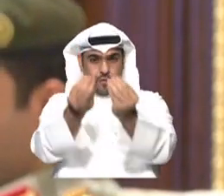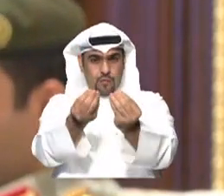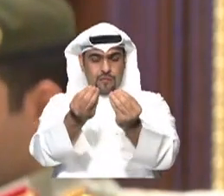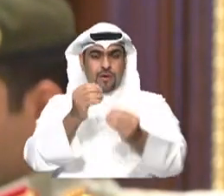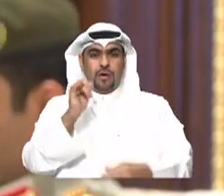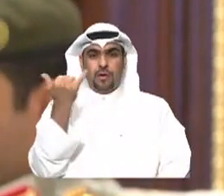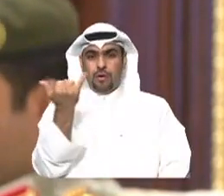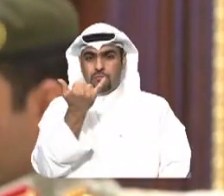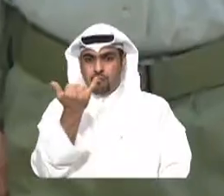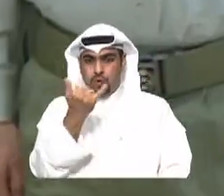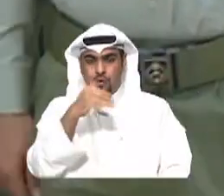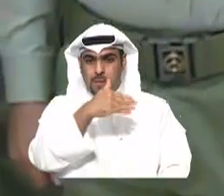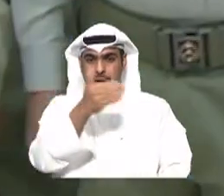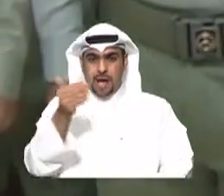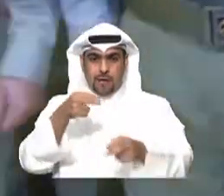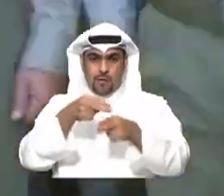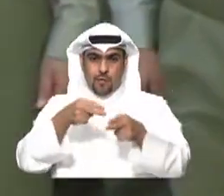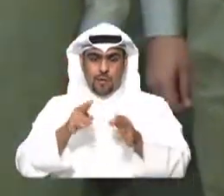الكويت وتقدمها